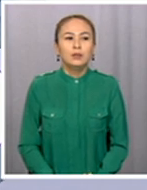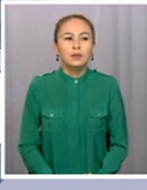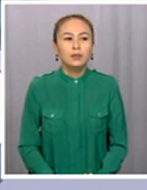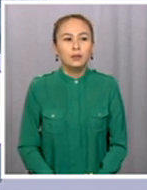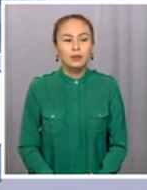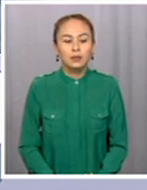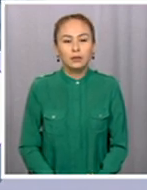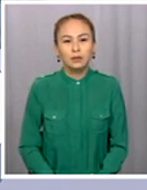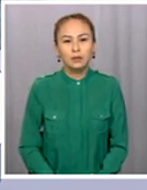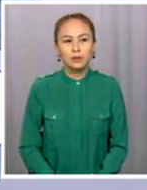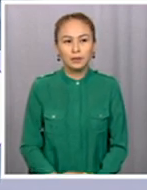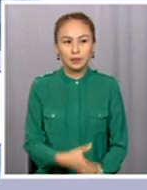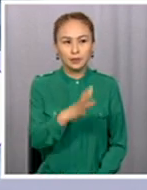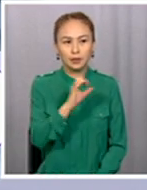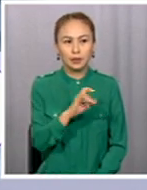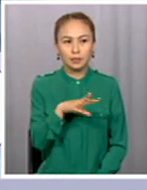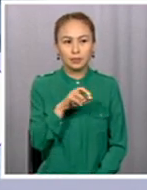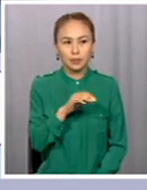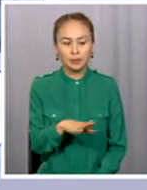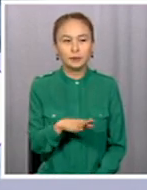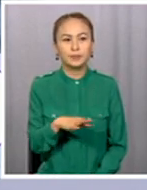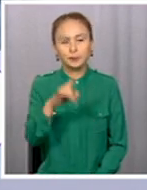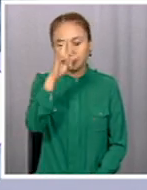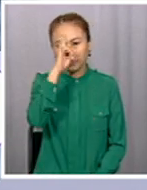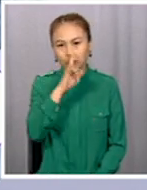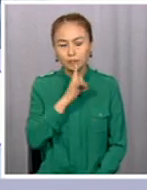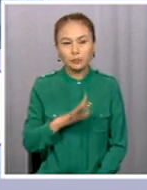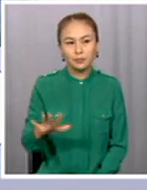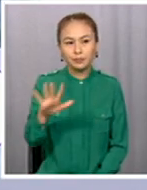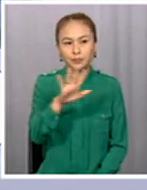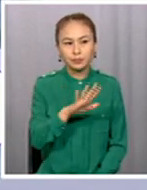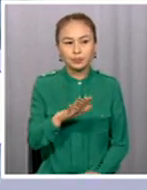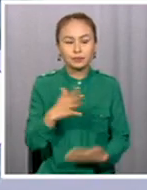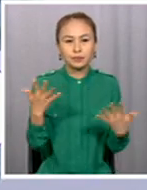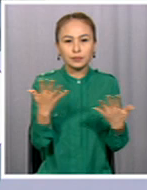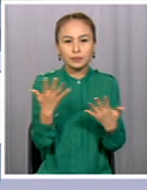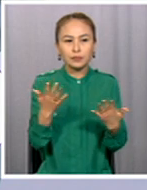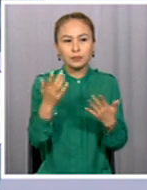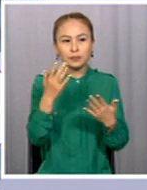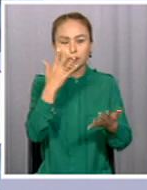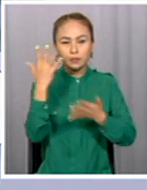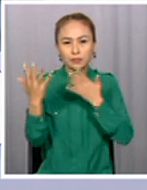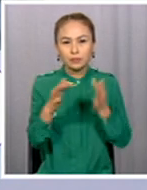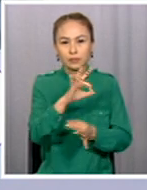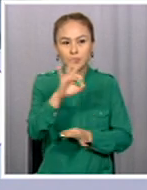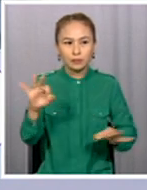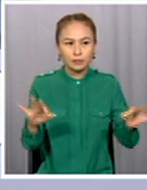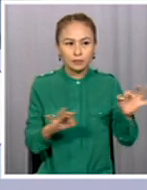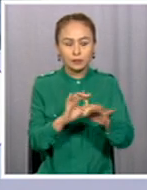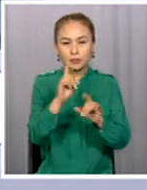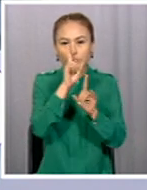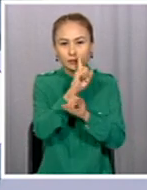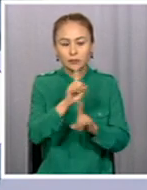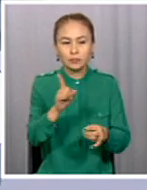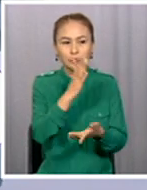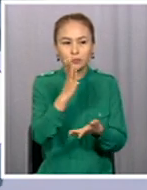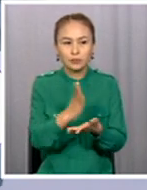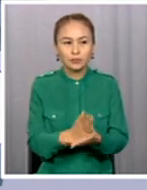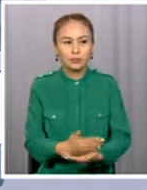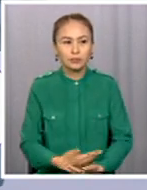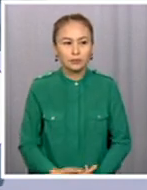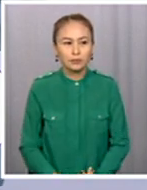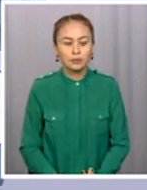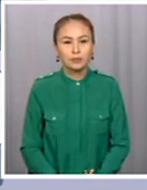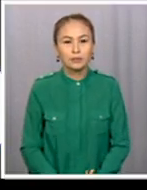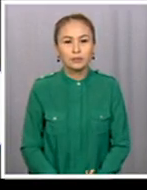Енді балалар, сарматтардың Қазақстан аумағындағы қандай археологиялық ескерткіштері қалған екен бейне жазбаға назар